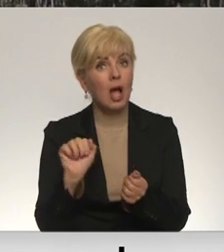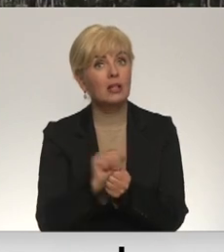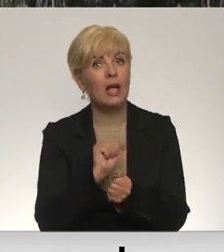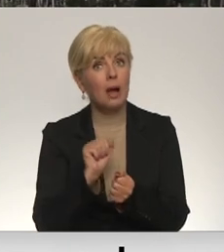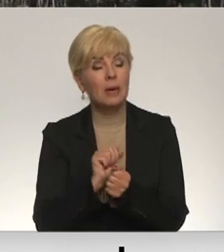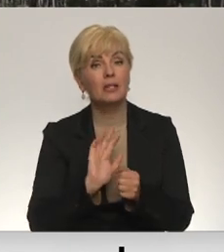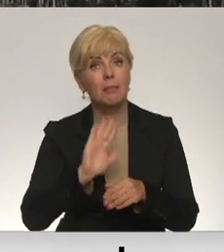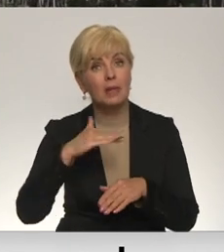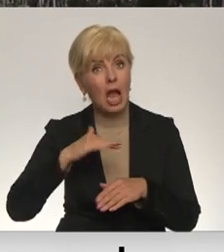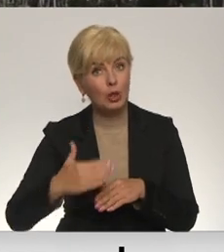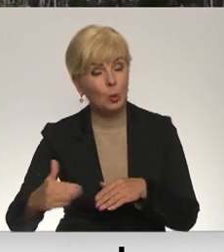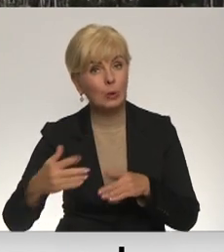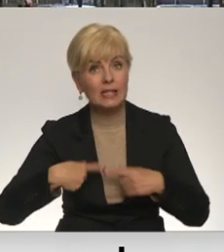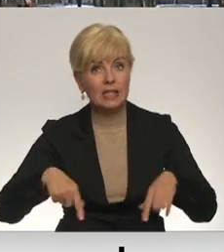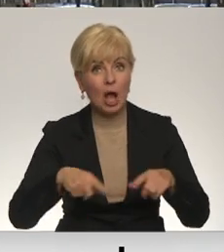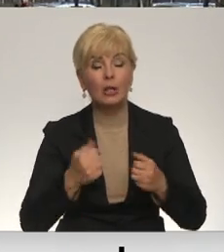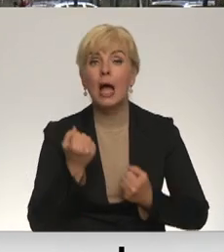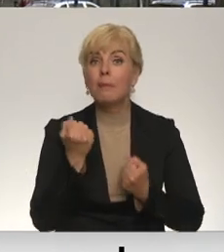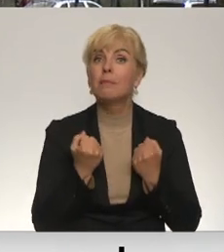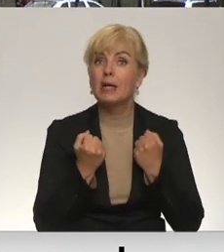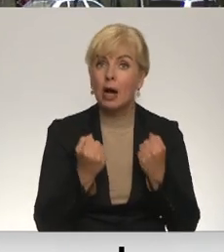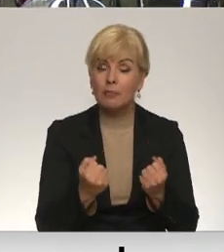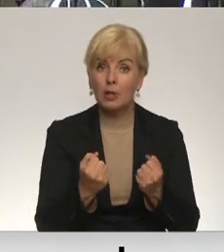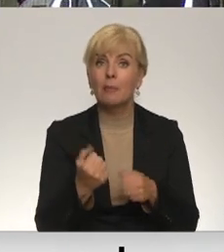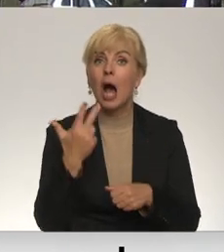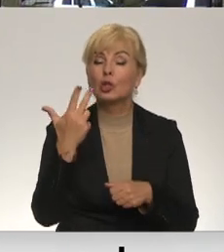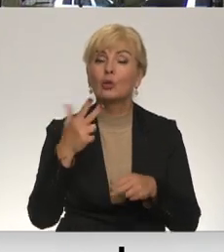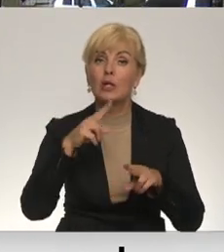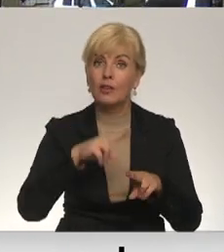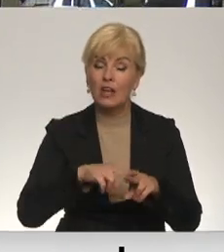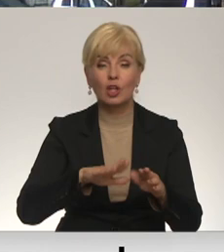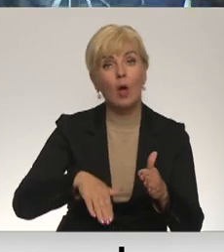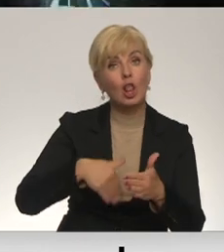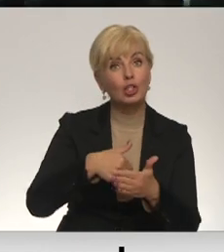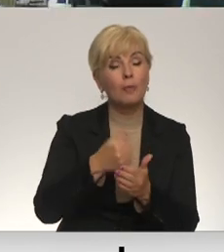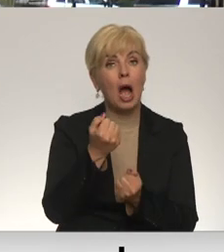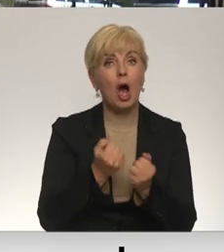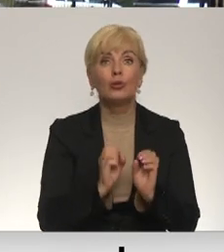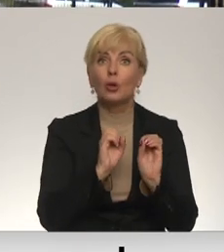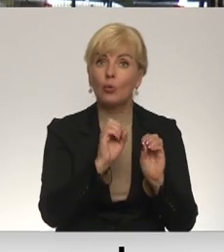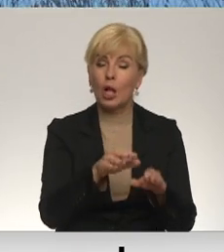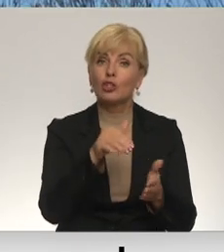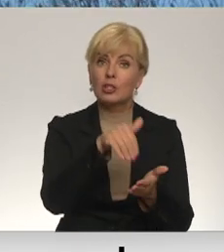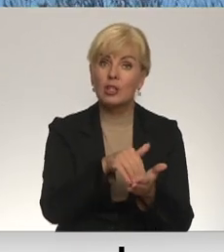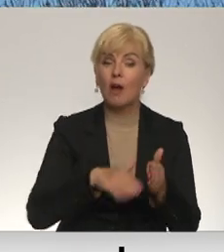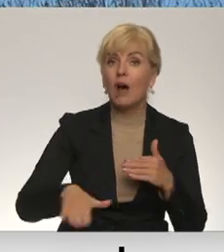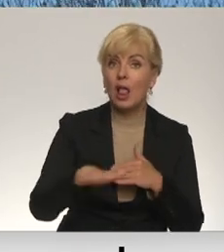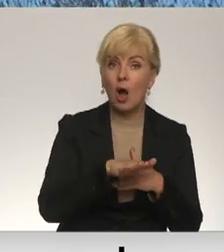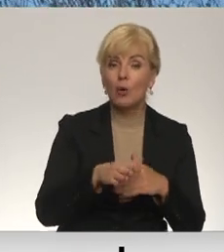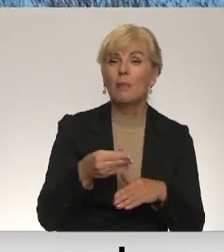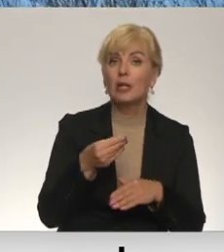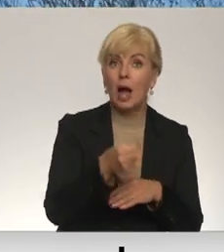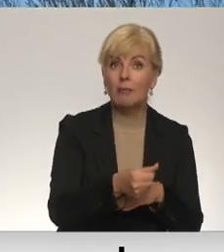parka piejūra teritorijā, piebraukt ar auto var 8 vietās. Līdz šim gan par auto novietošanu stāvlaukumā bija jāmaksā